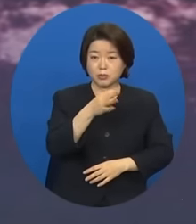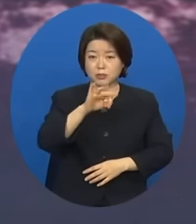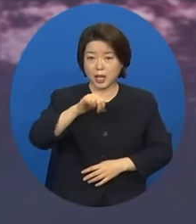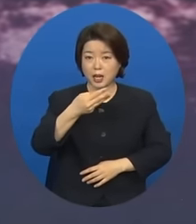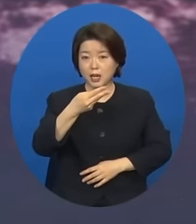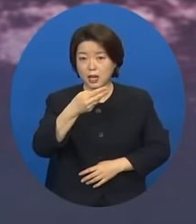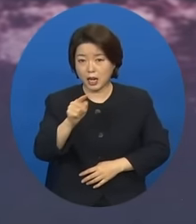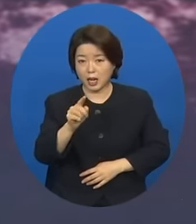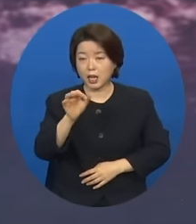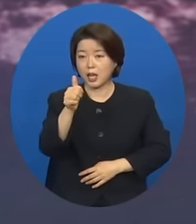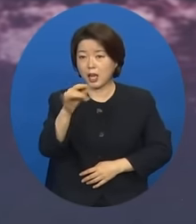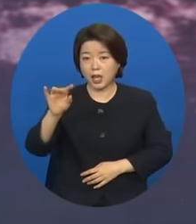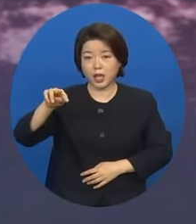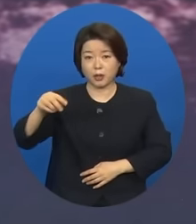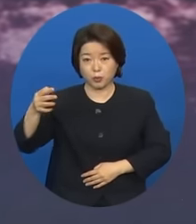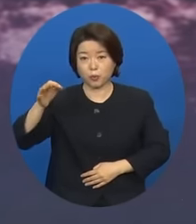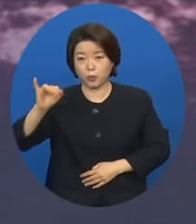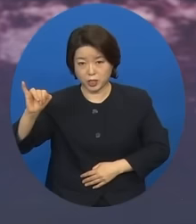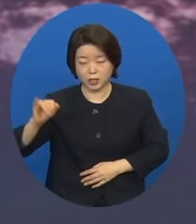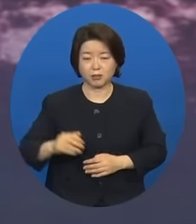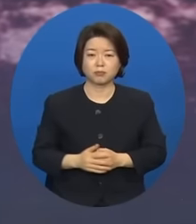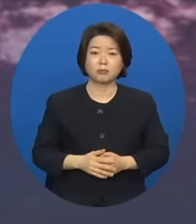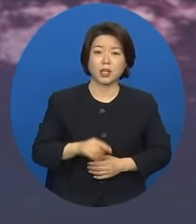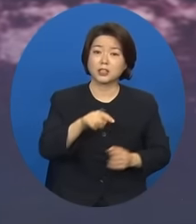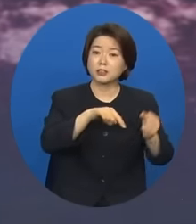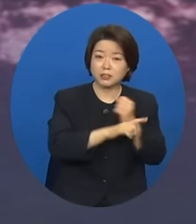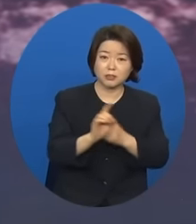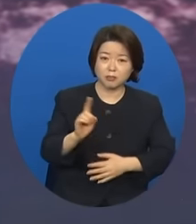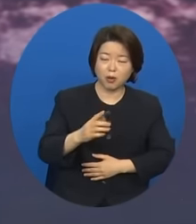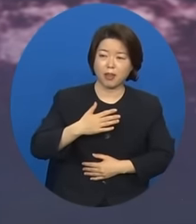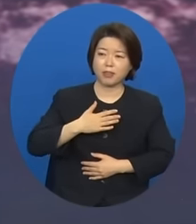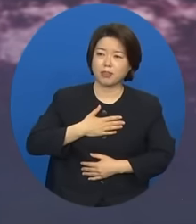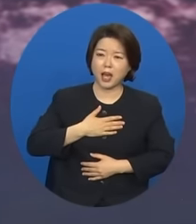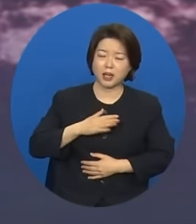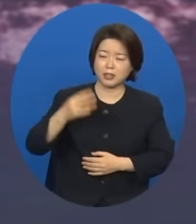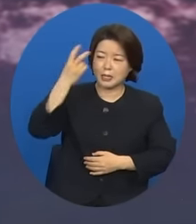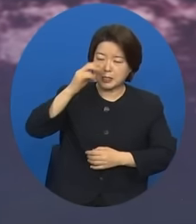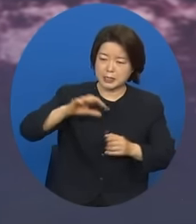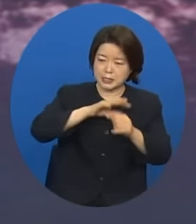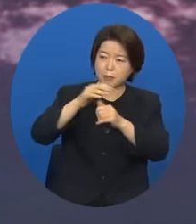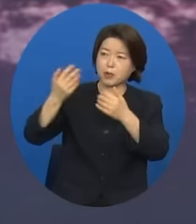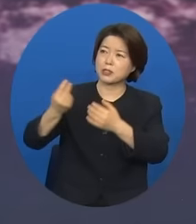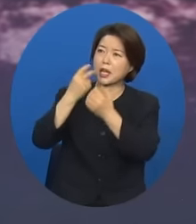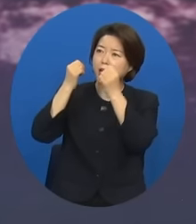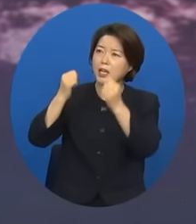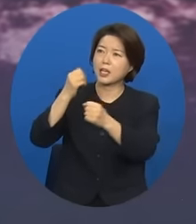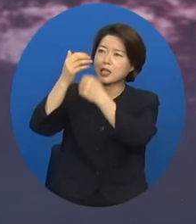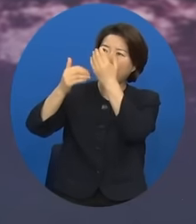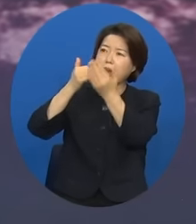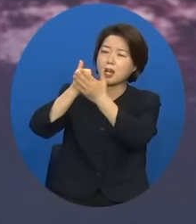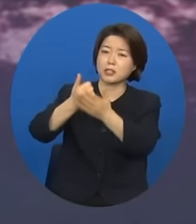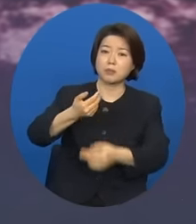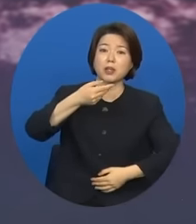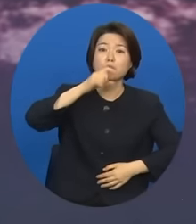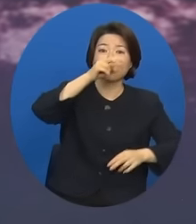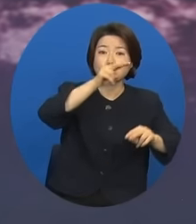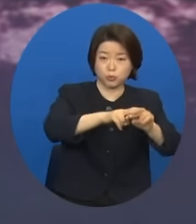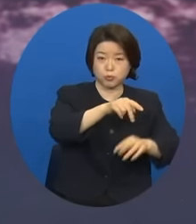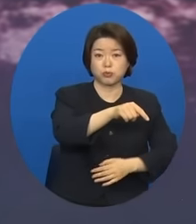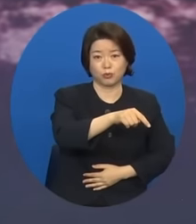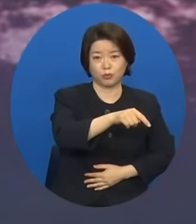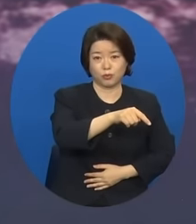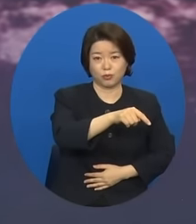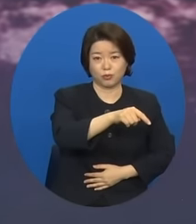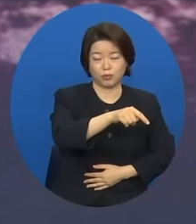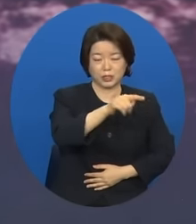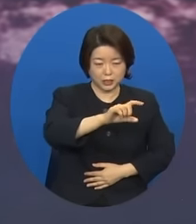즉 뜻은 뭐냐면 나를 살피시는 살아계신 분의 우물 샘물 이런 뜻입니다 그렇게